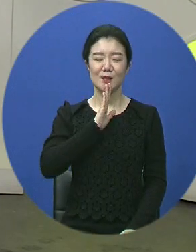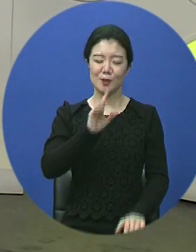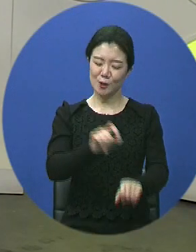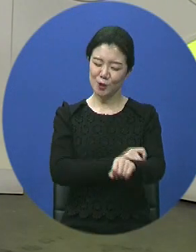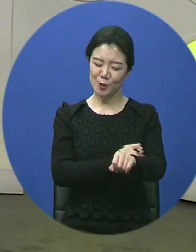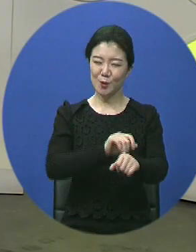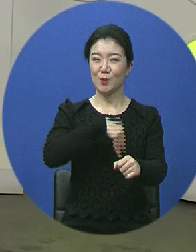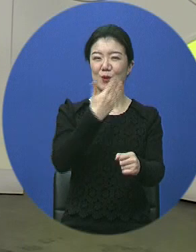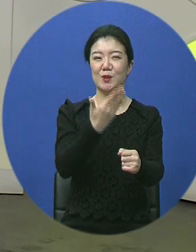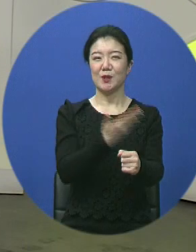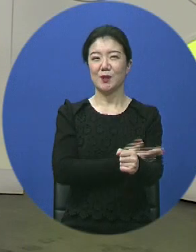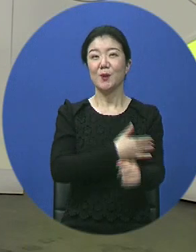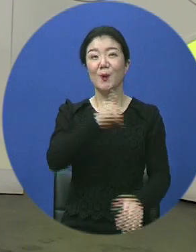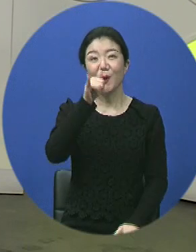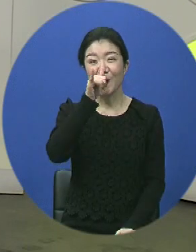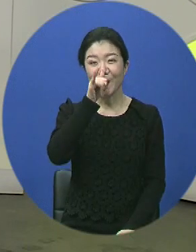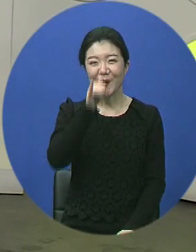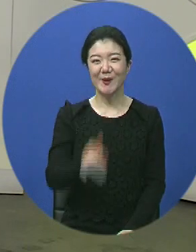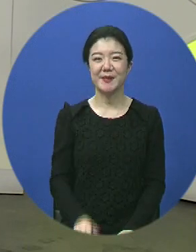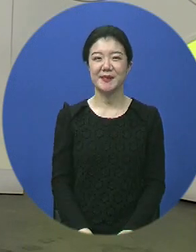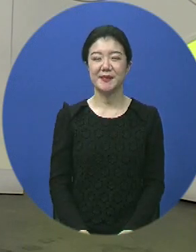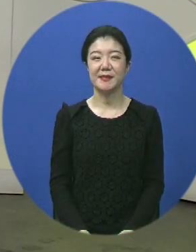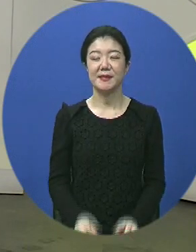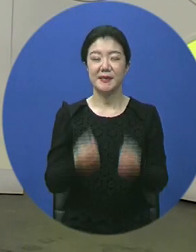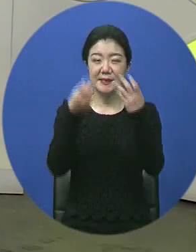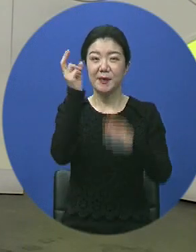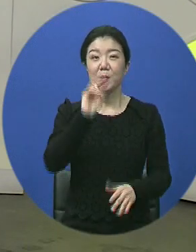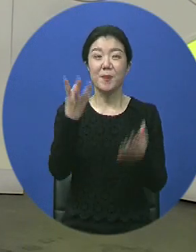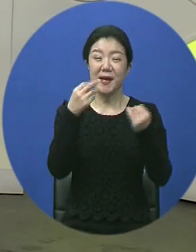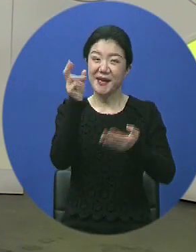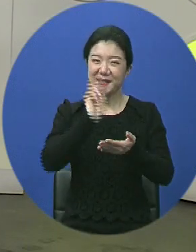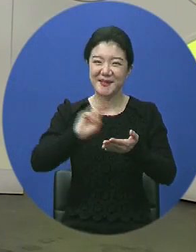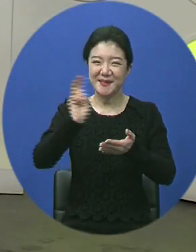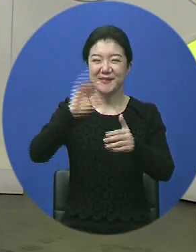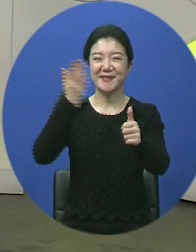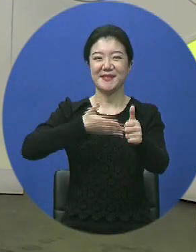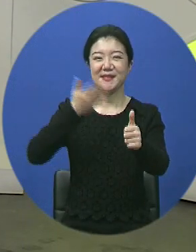특별히 실력이 있으셔서 네. 네. 신곡도 여러분 많이 불러주시기 바랍니다. 그래요, 그래요. 자.